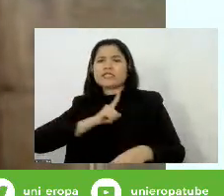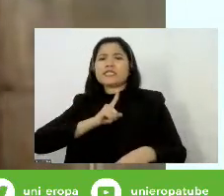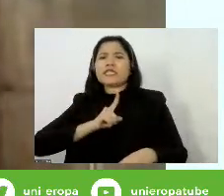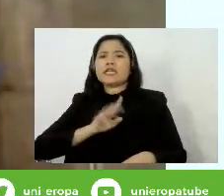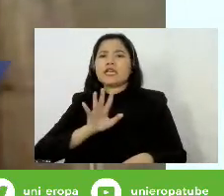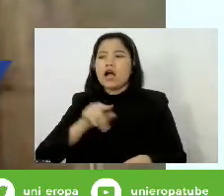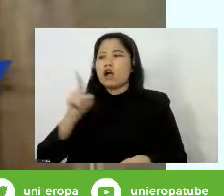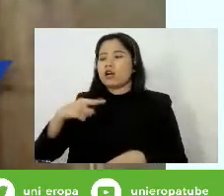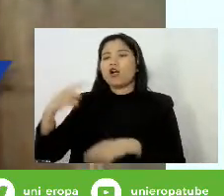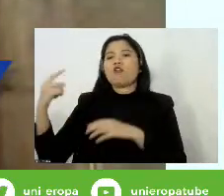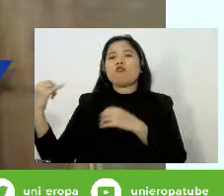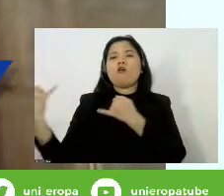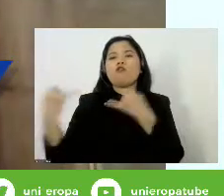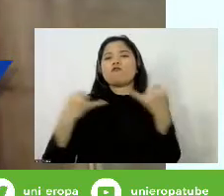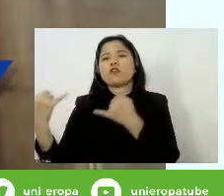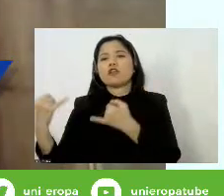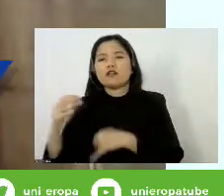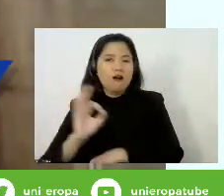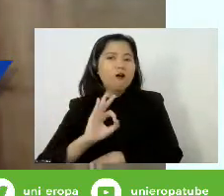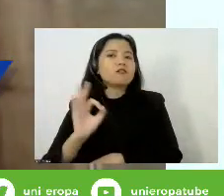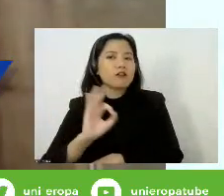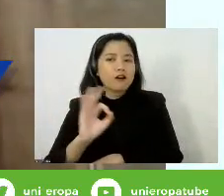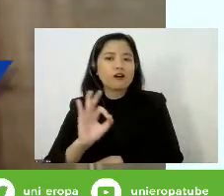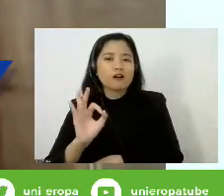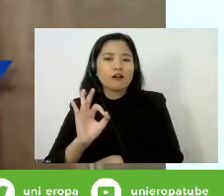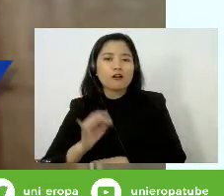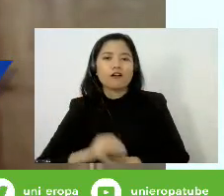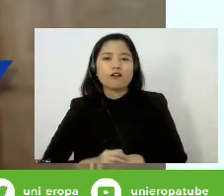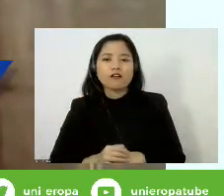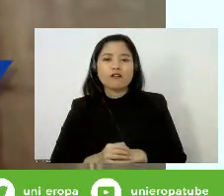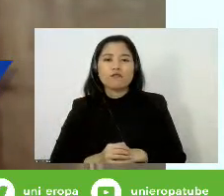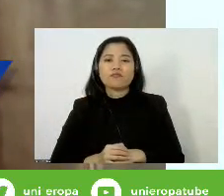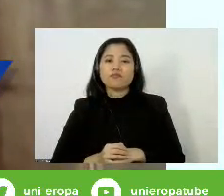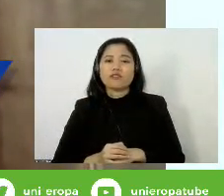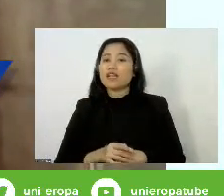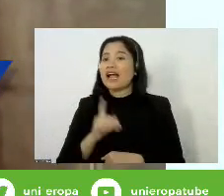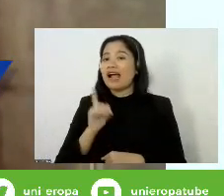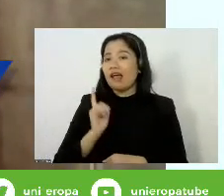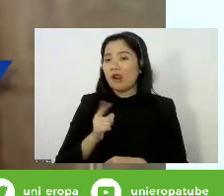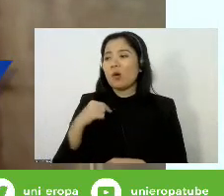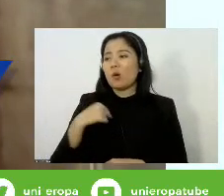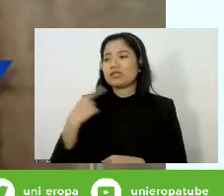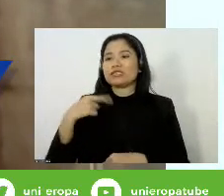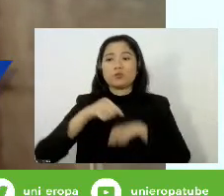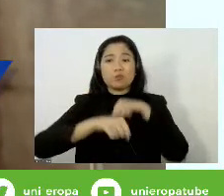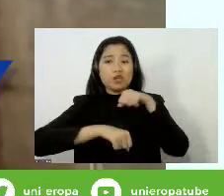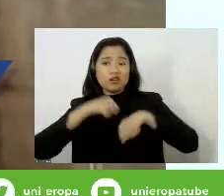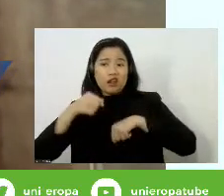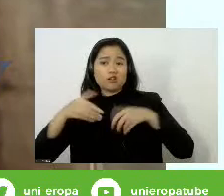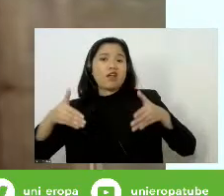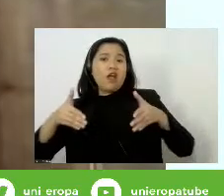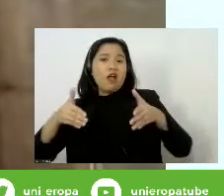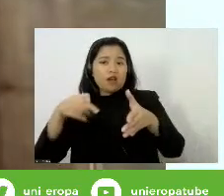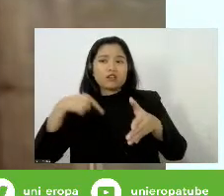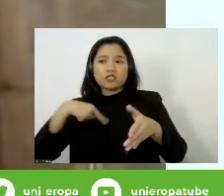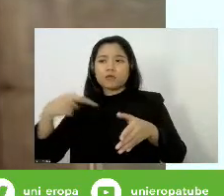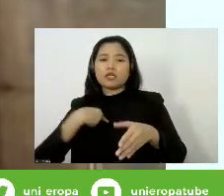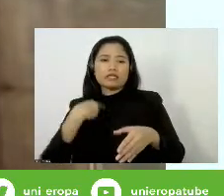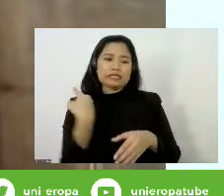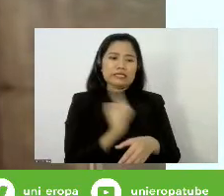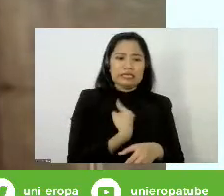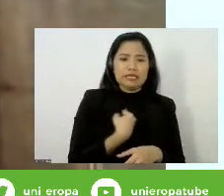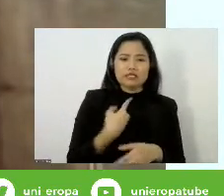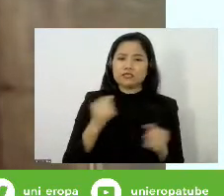konflik di Jalan Raya sehingga jangan sampai ketika kita bersepeda di jalan itu mencelakakan diri kita maupun